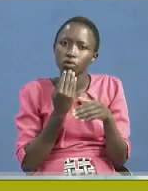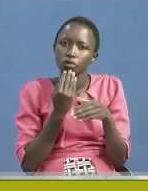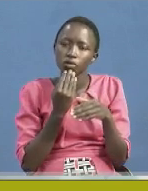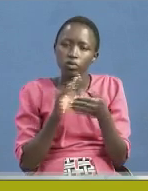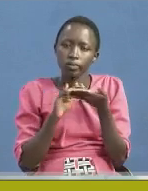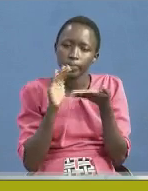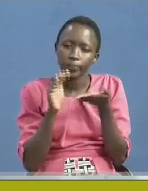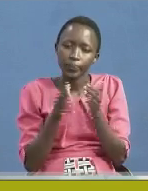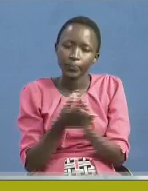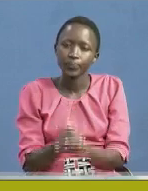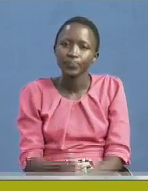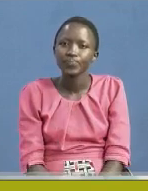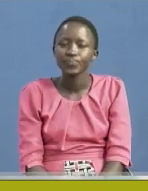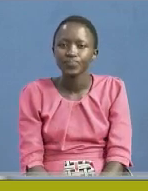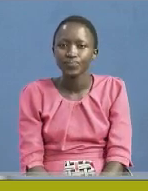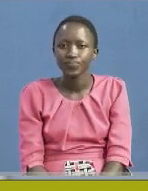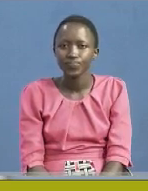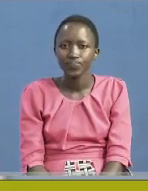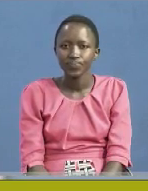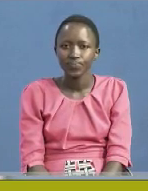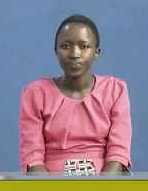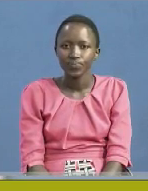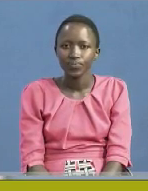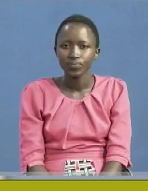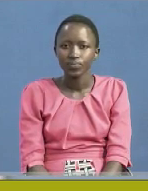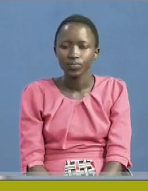Mwangi na mengi zaidi.